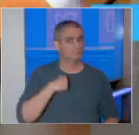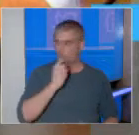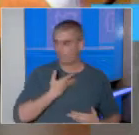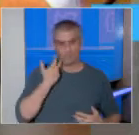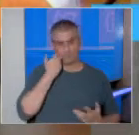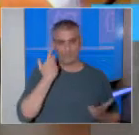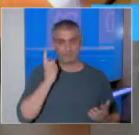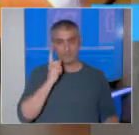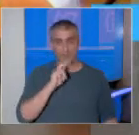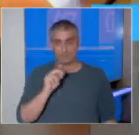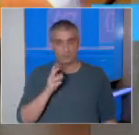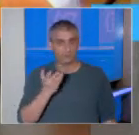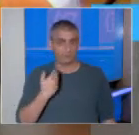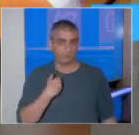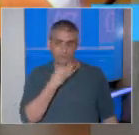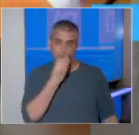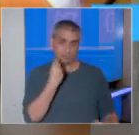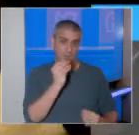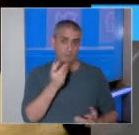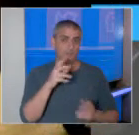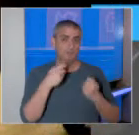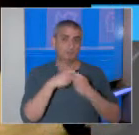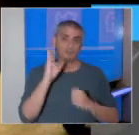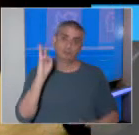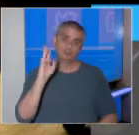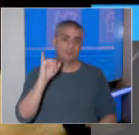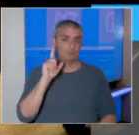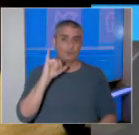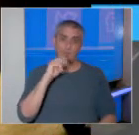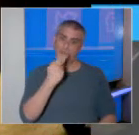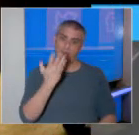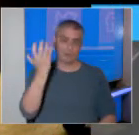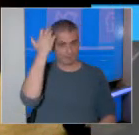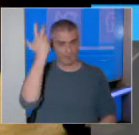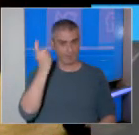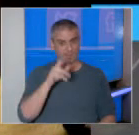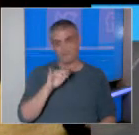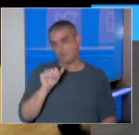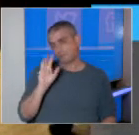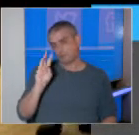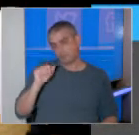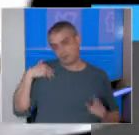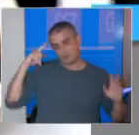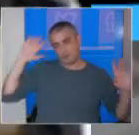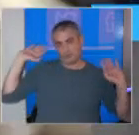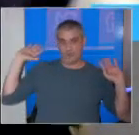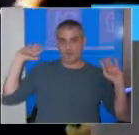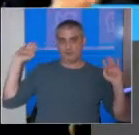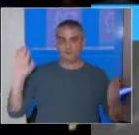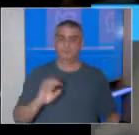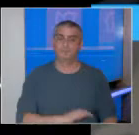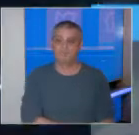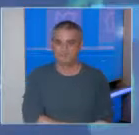לקבל שום קרדיט, אבל העניין הוא רק... אבל אם מותר לתת. לגבי שאשה ויוליה, יוליה מלכה, אבל שאשה אני לא יודע.